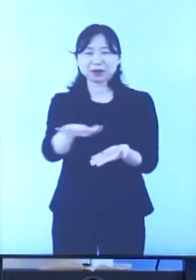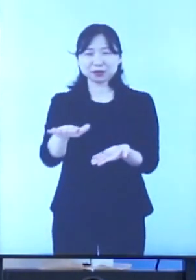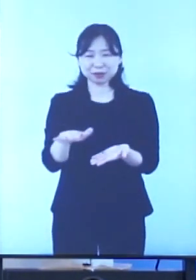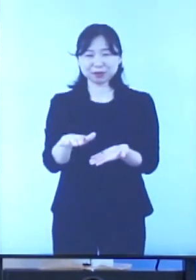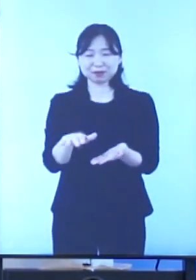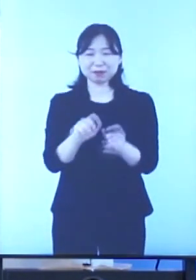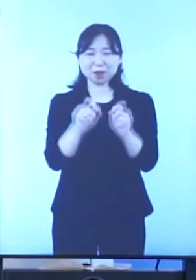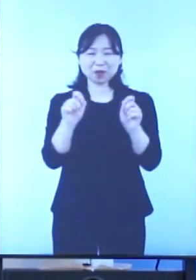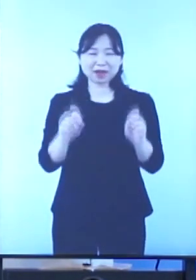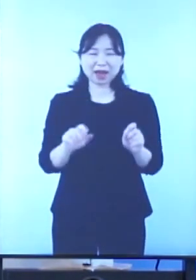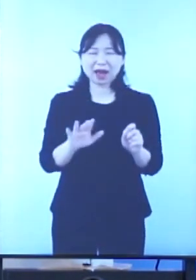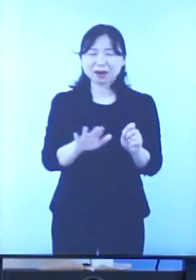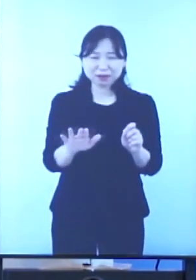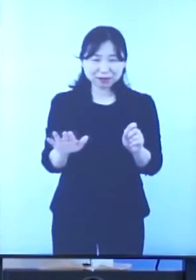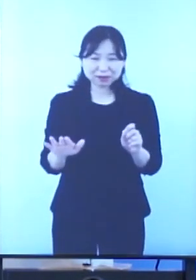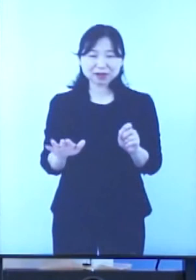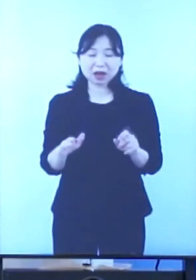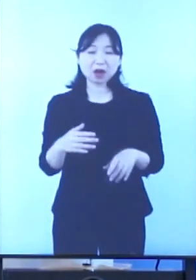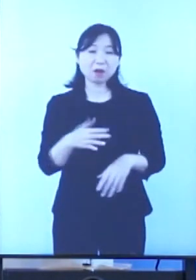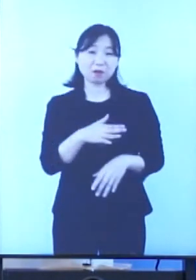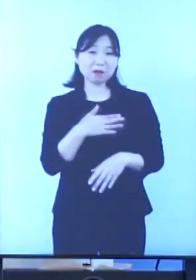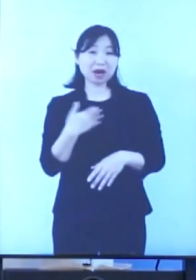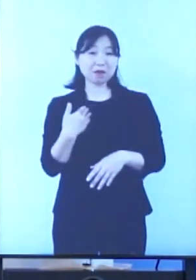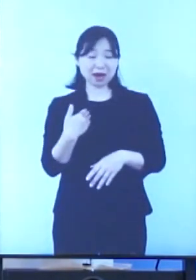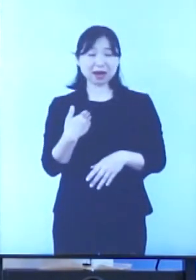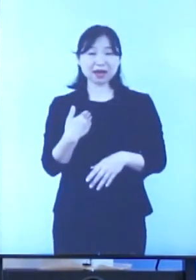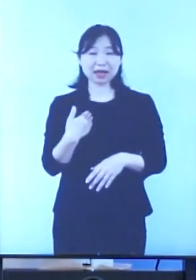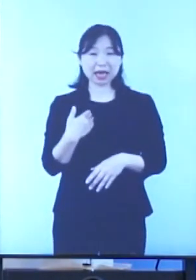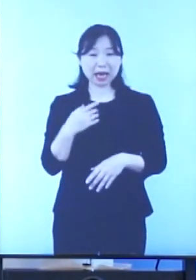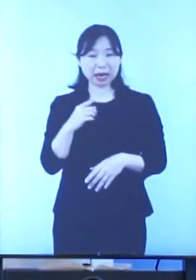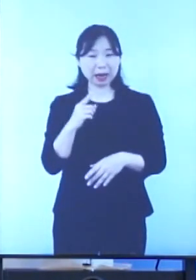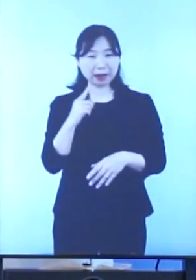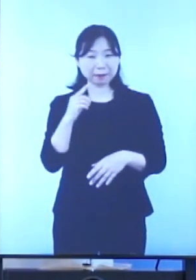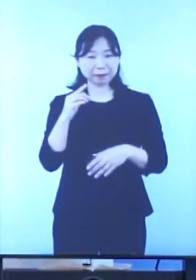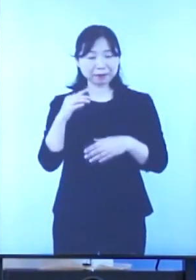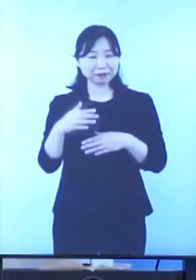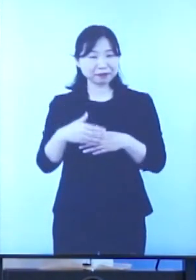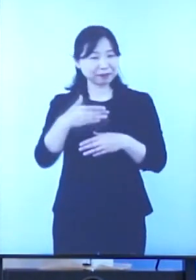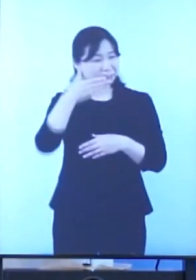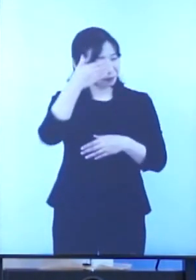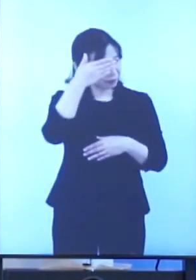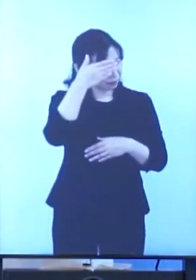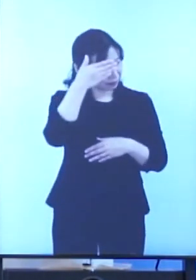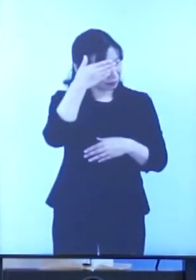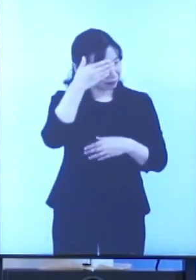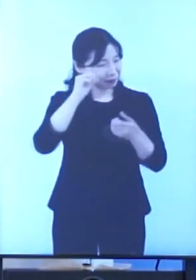ども、これまで我々も正直言って見て見ぬふりをしてきたの